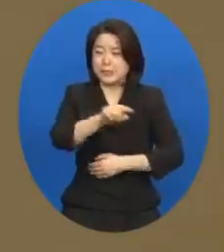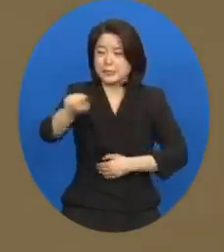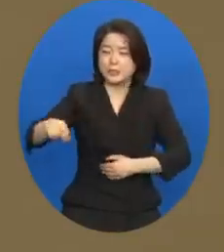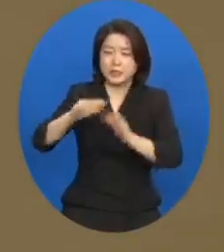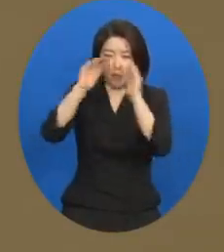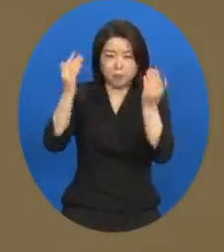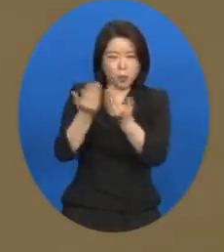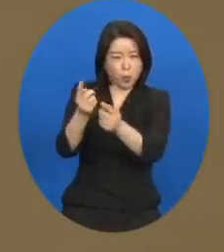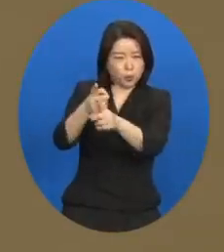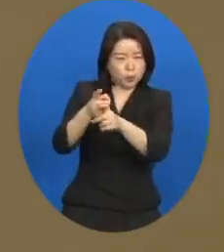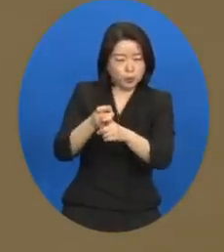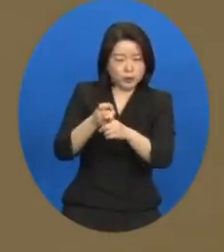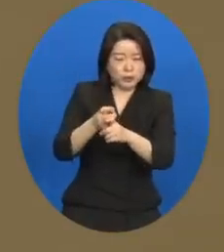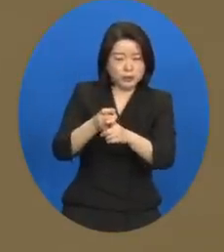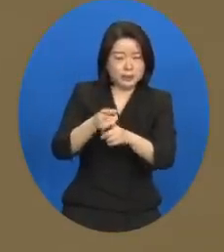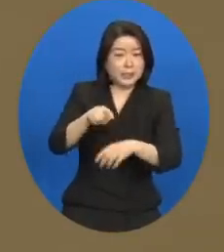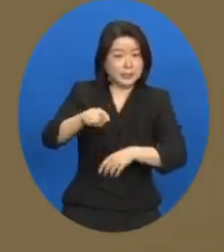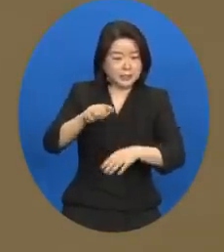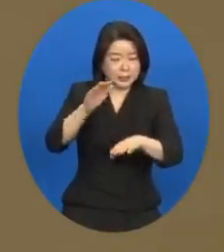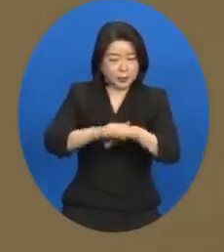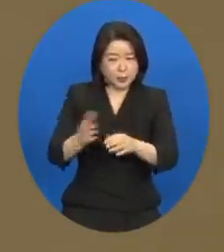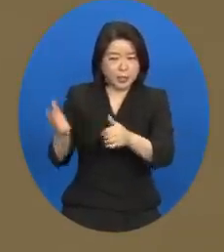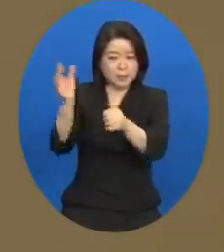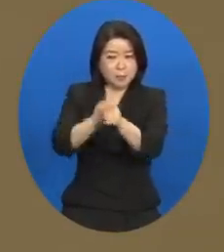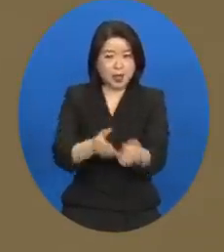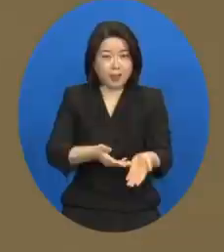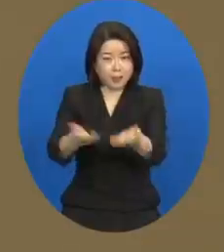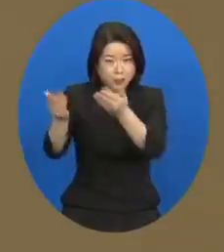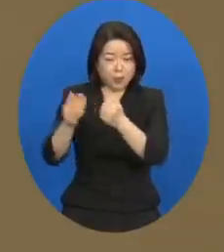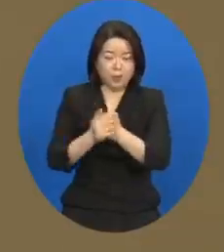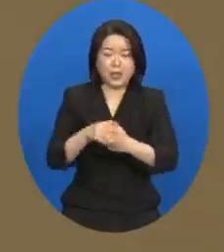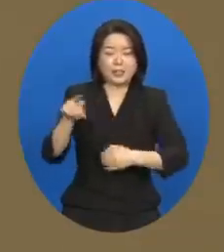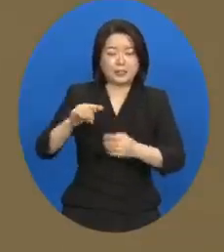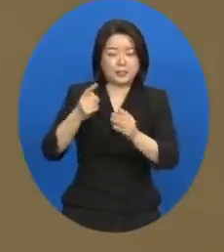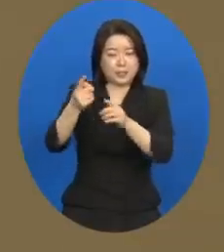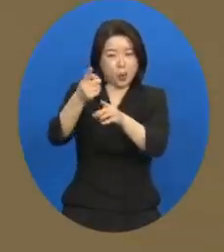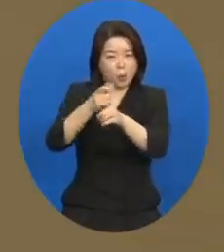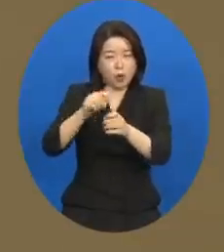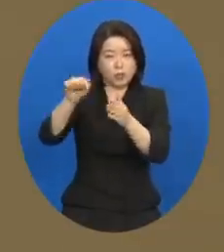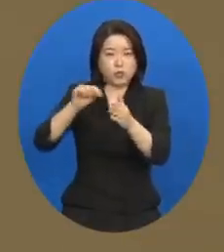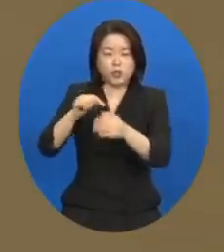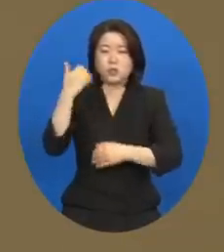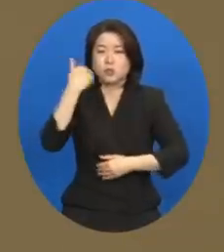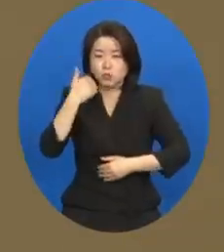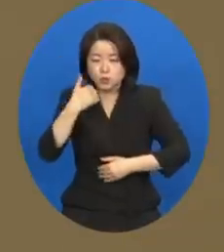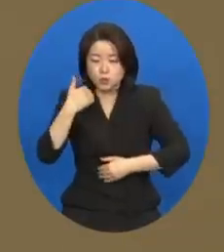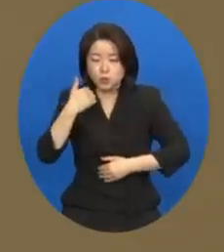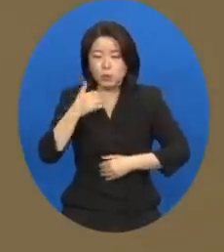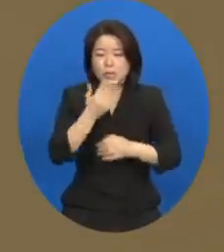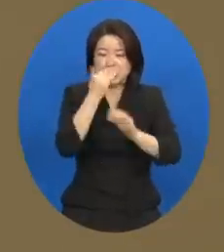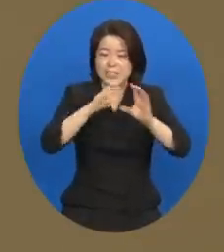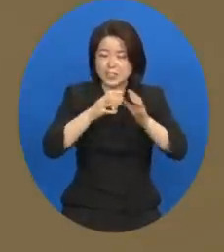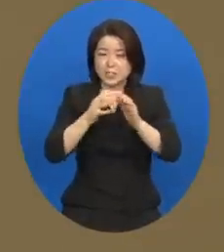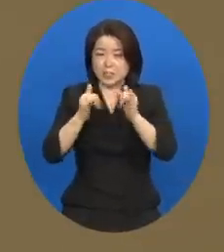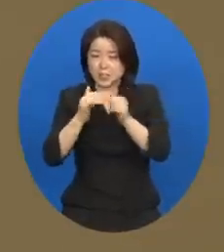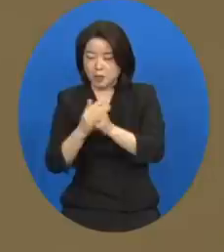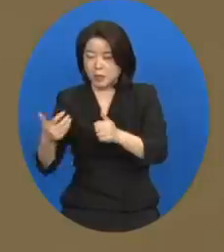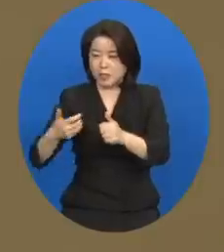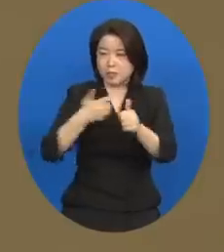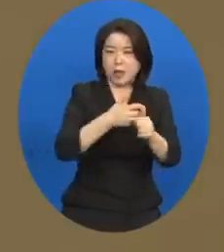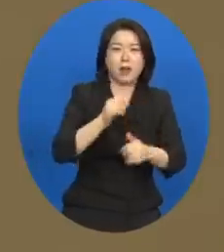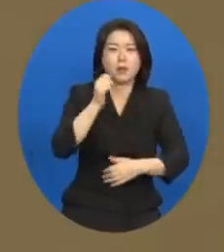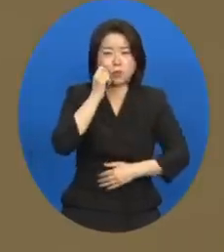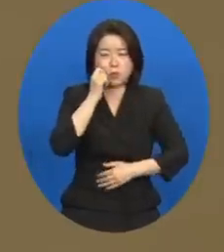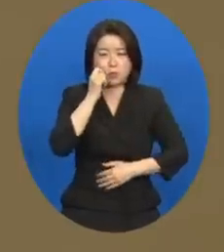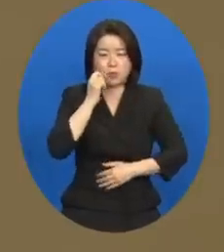모든 원수를 그들의 손에 넘기셨으므로 그들의 원수 가운데서 어느 누구도 그들에게 대항하지